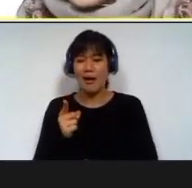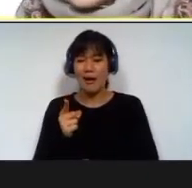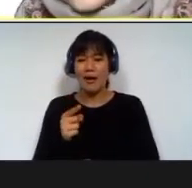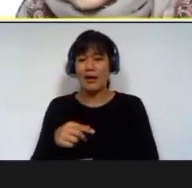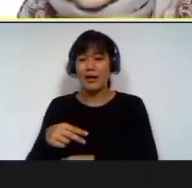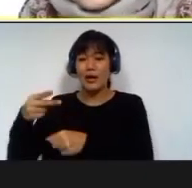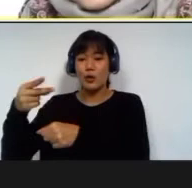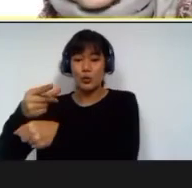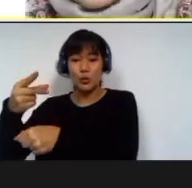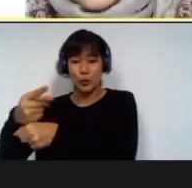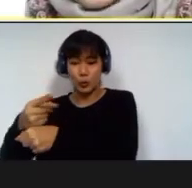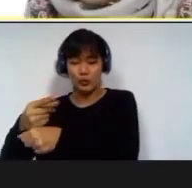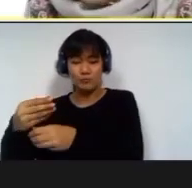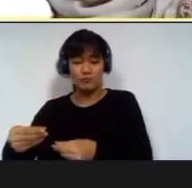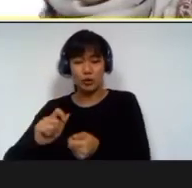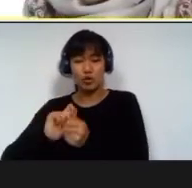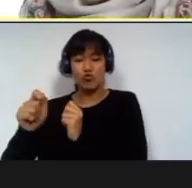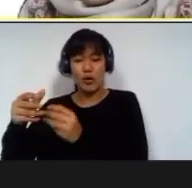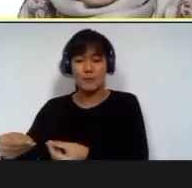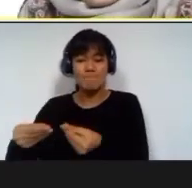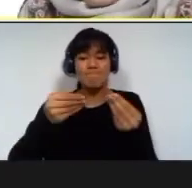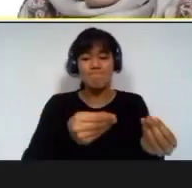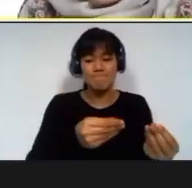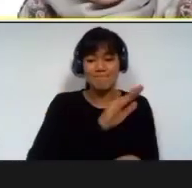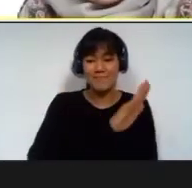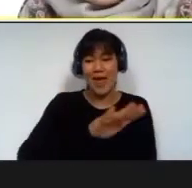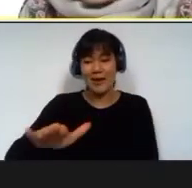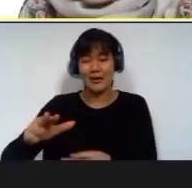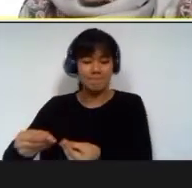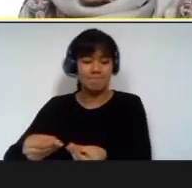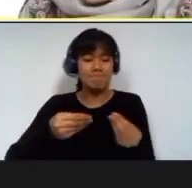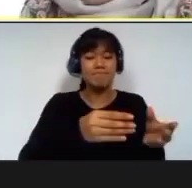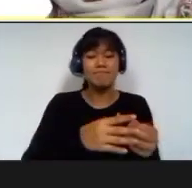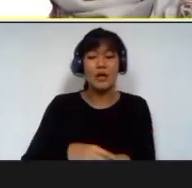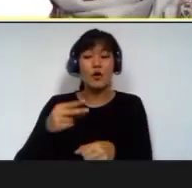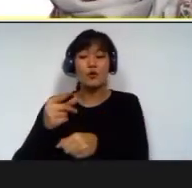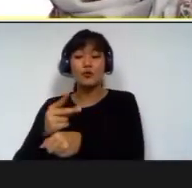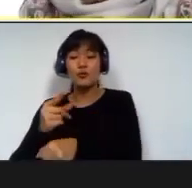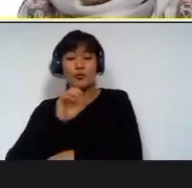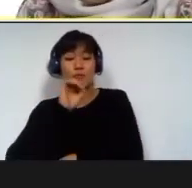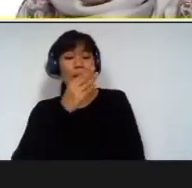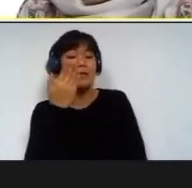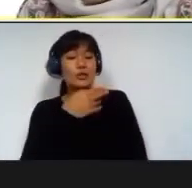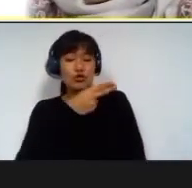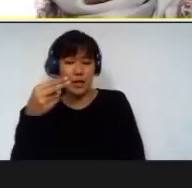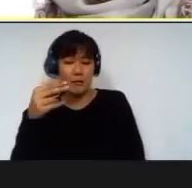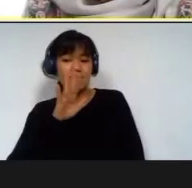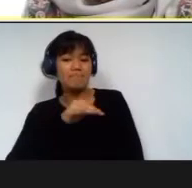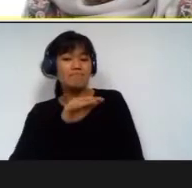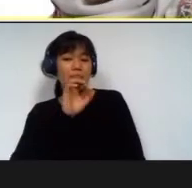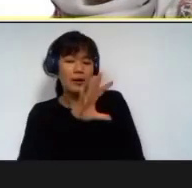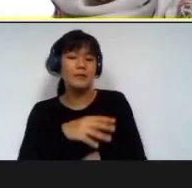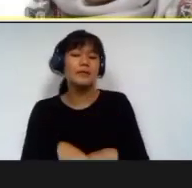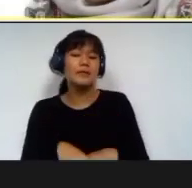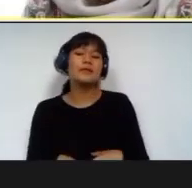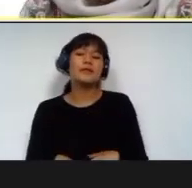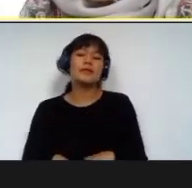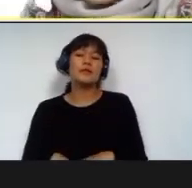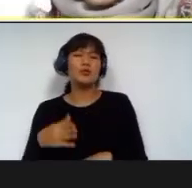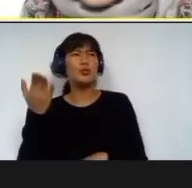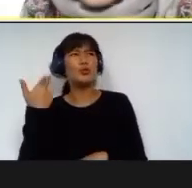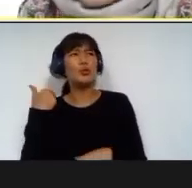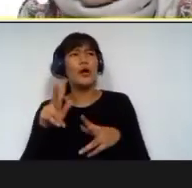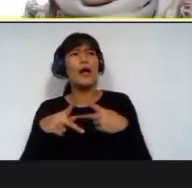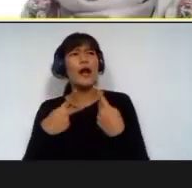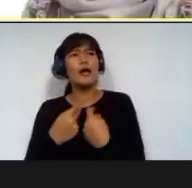memberi tugas kepada siswanya. Gini, guru bahasa Indonesia. Jadi dia menyampaikan waktu itu kelas